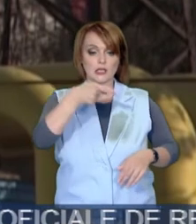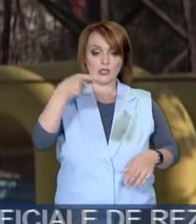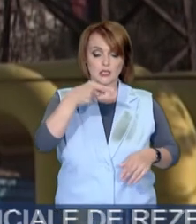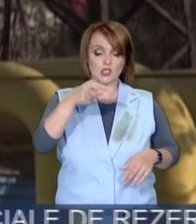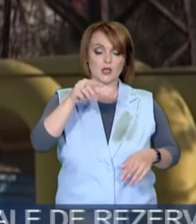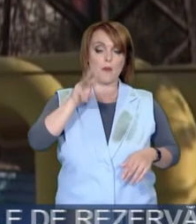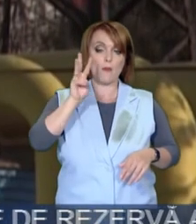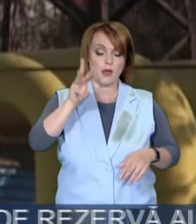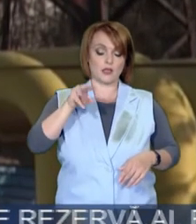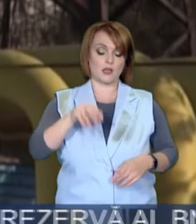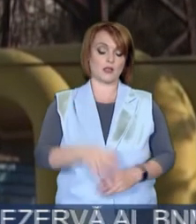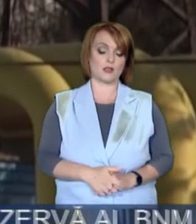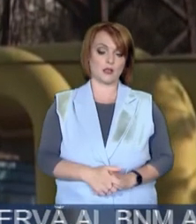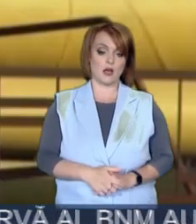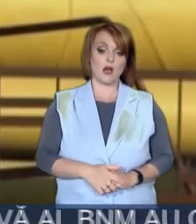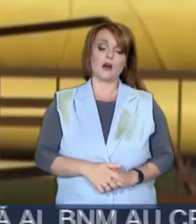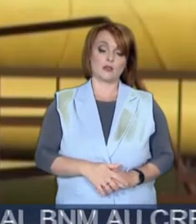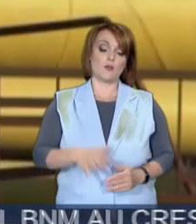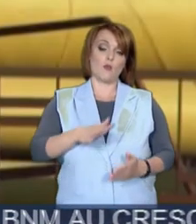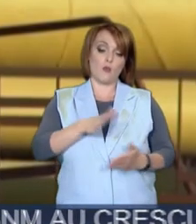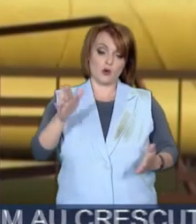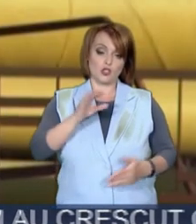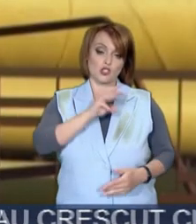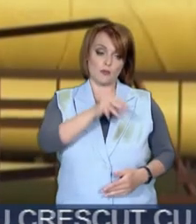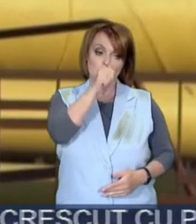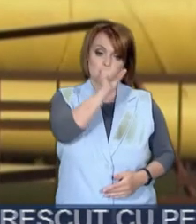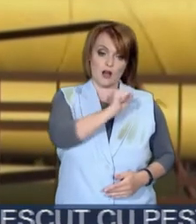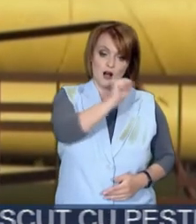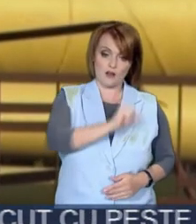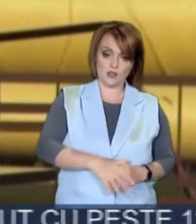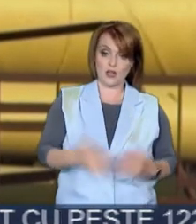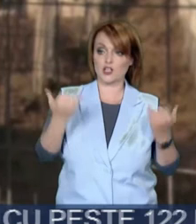cu 428 de dolari mai mare față de luna trecută. În prezent,